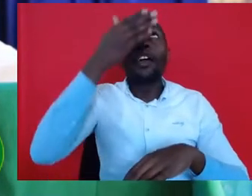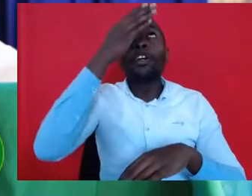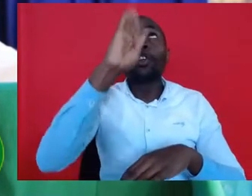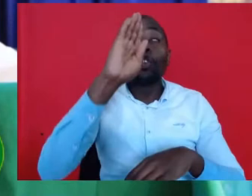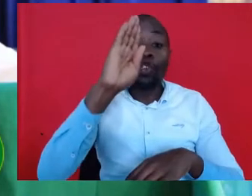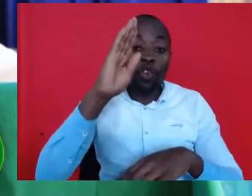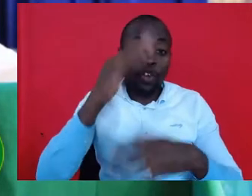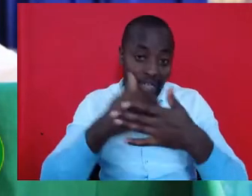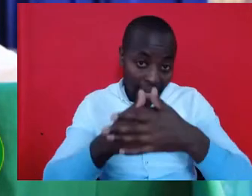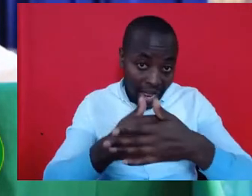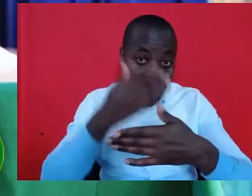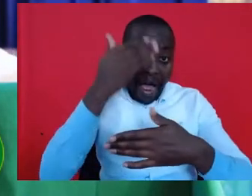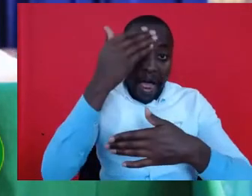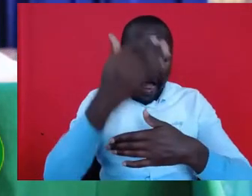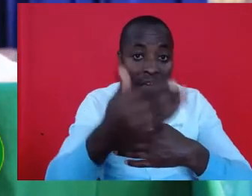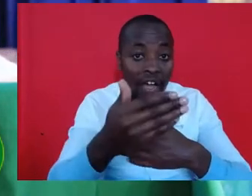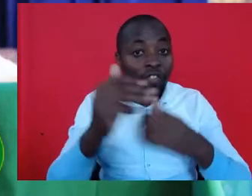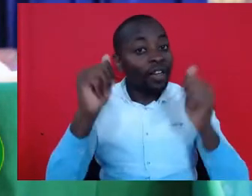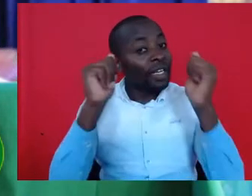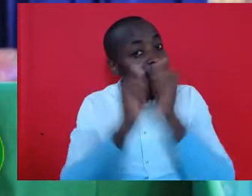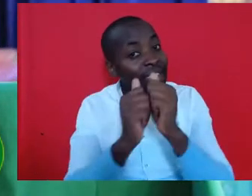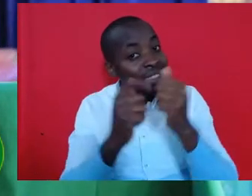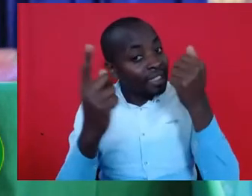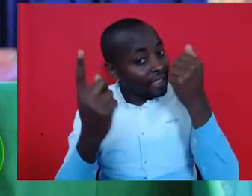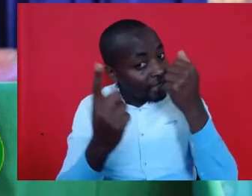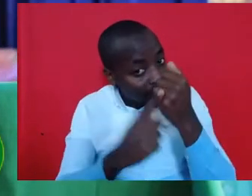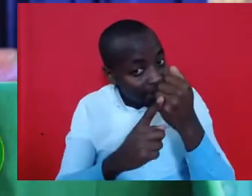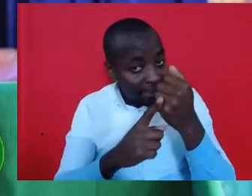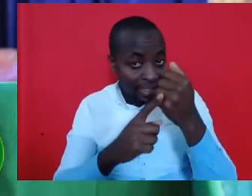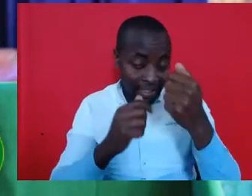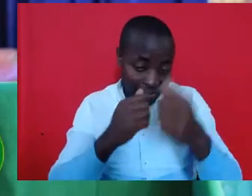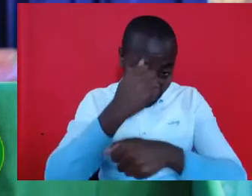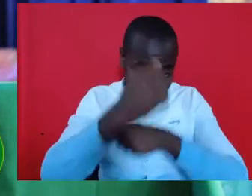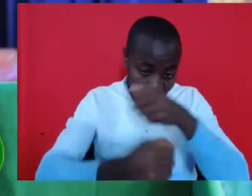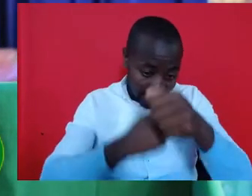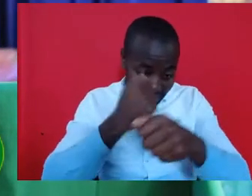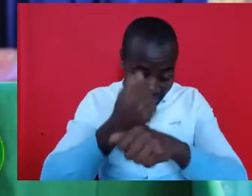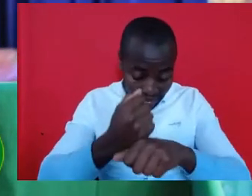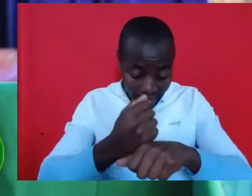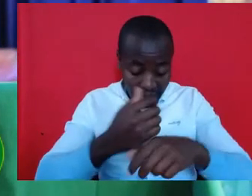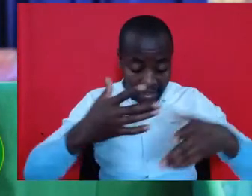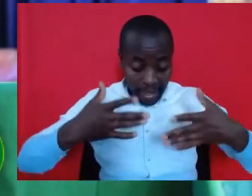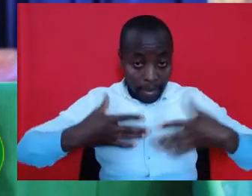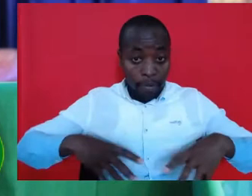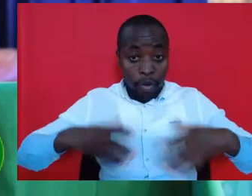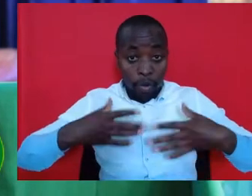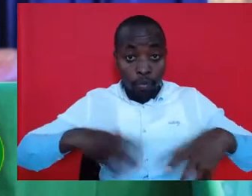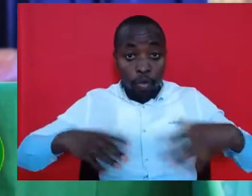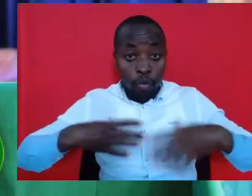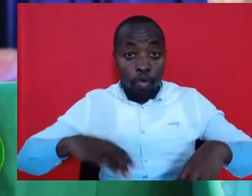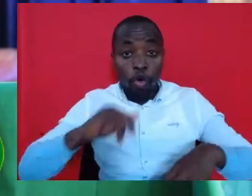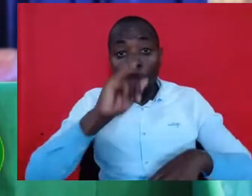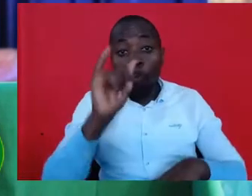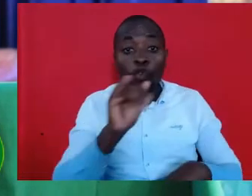baada ya miaka 16 wana Yuda wakilijenga hekalu.